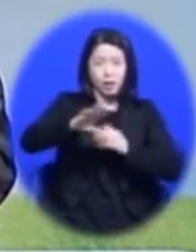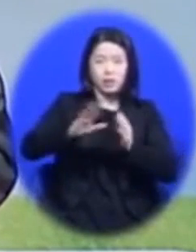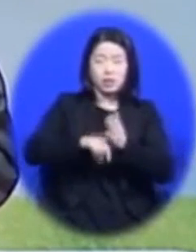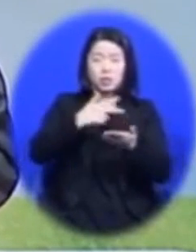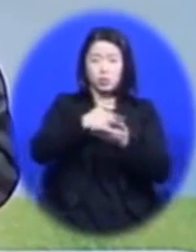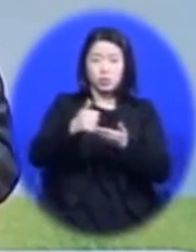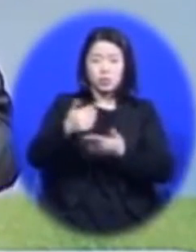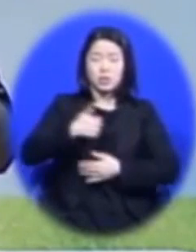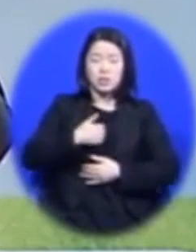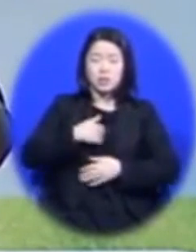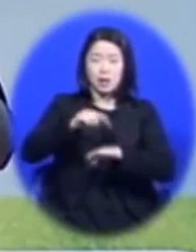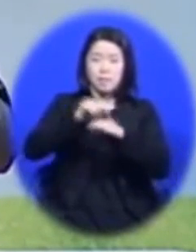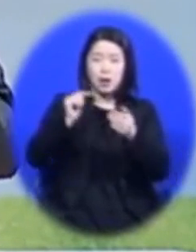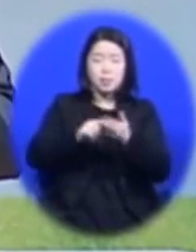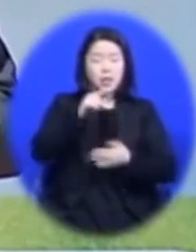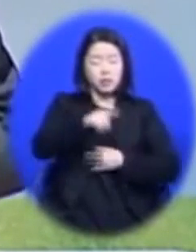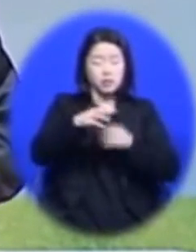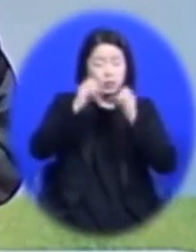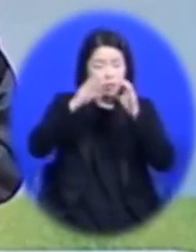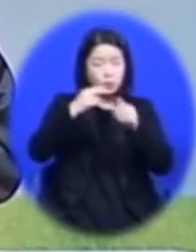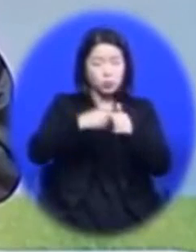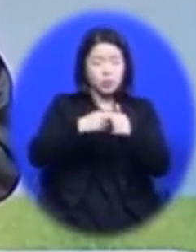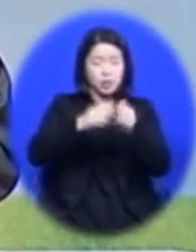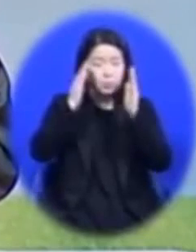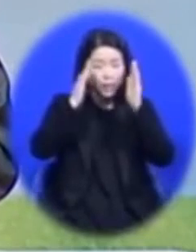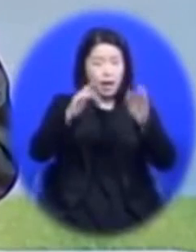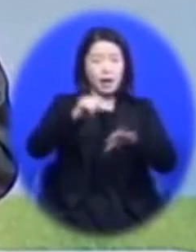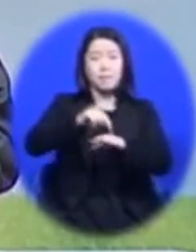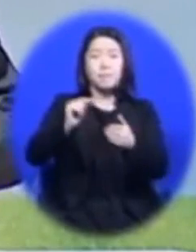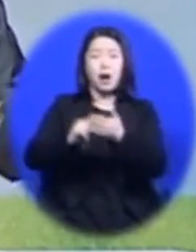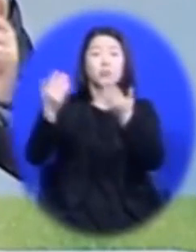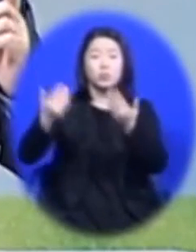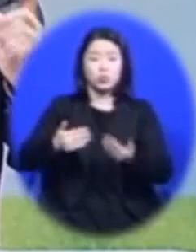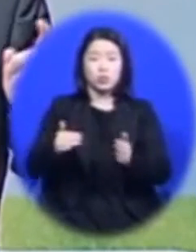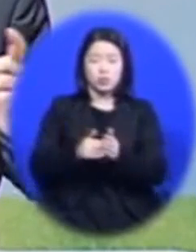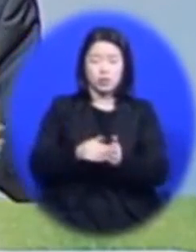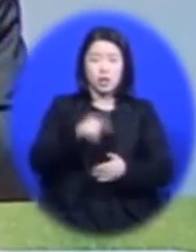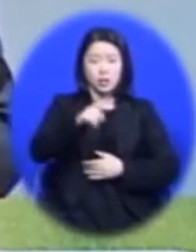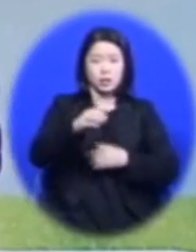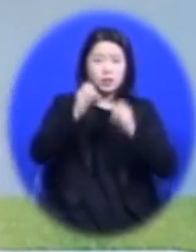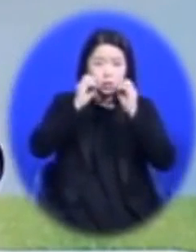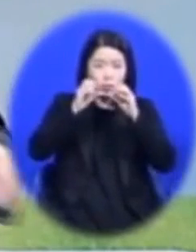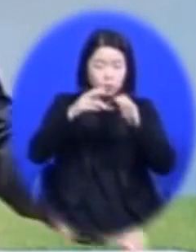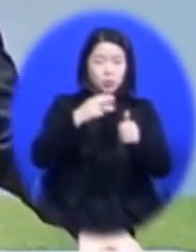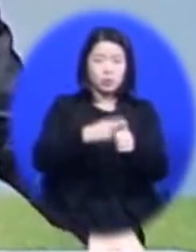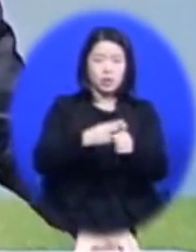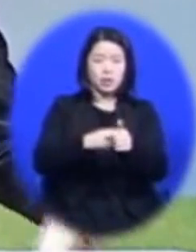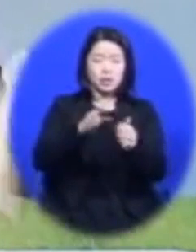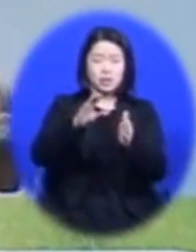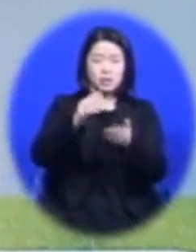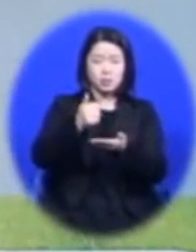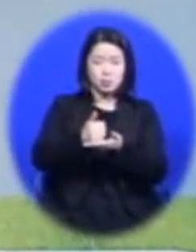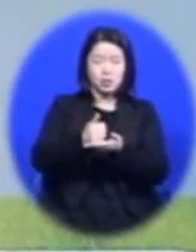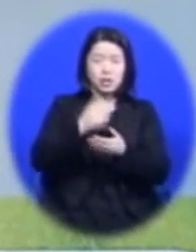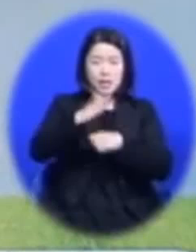마음에 그 전도사님을 향한 마음을 주세요. 그 전도사님이 성경을 통해서 알고